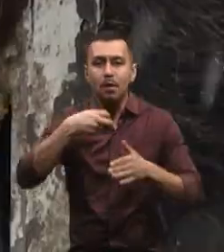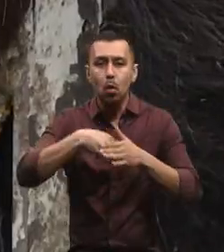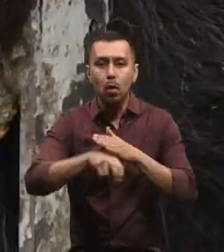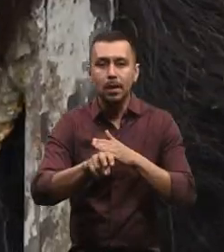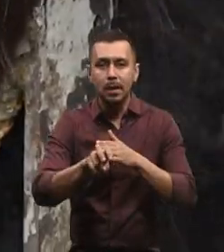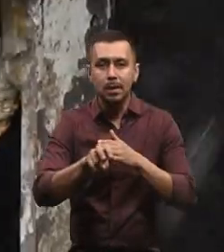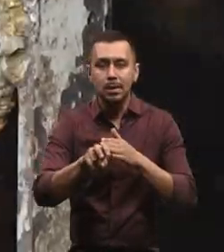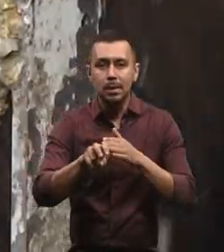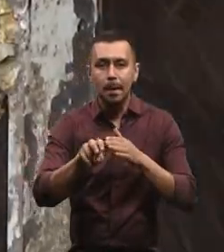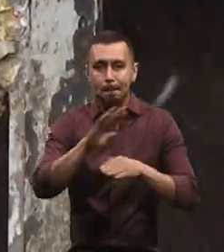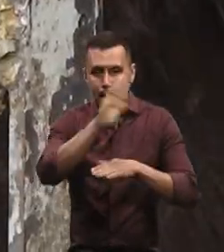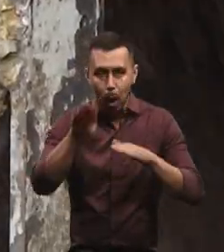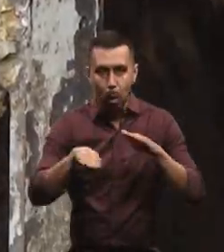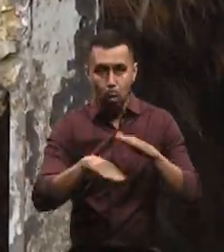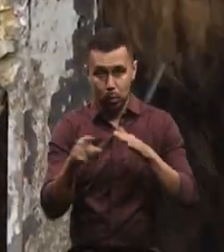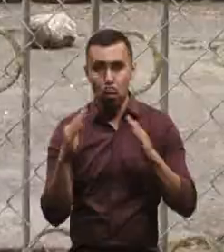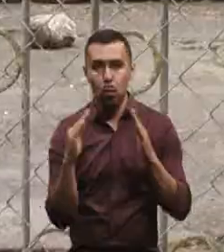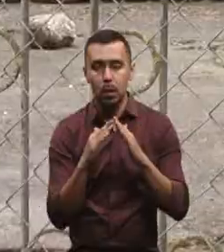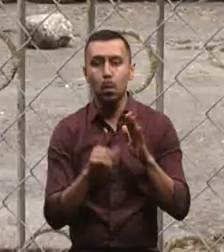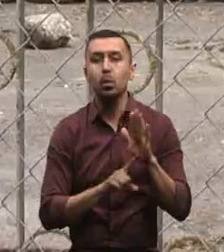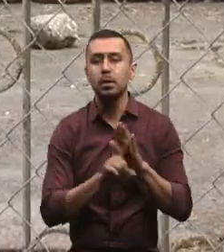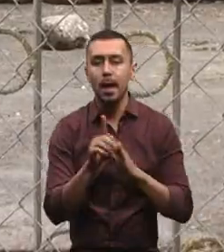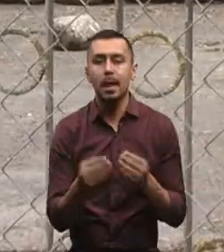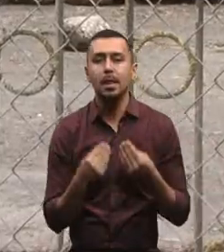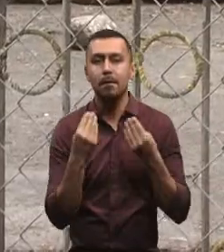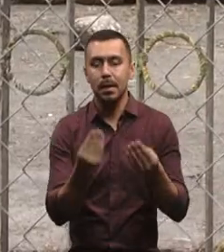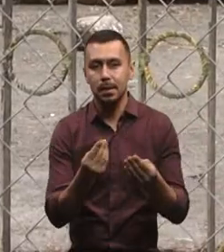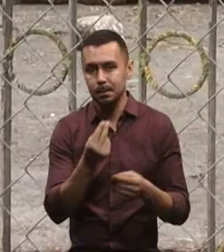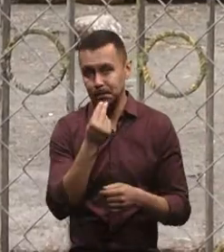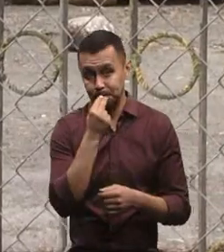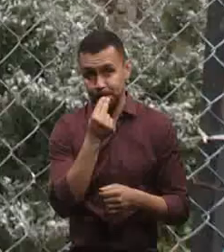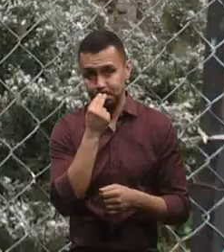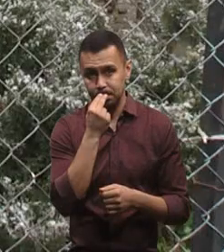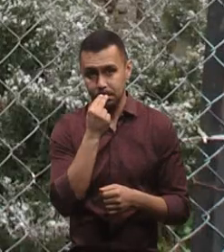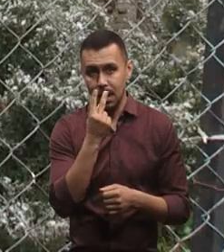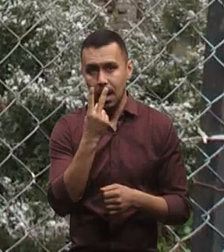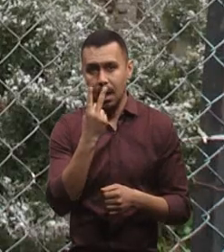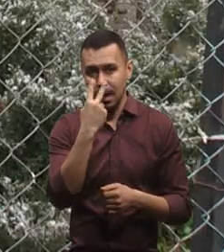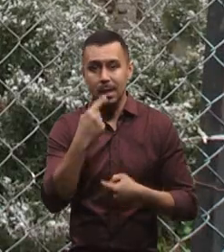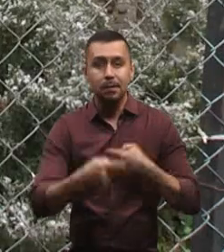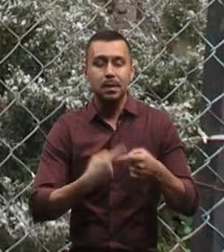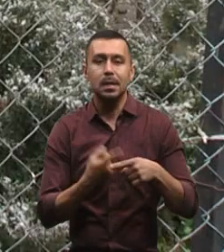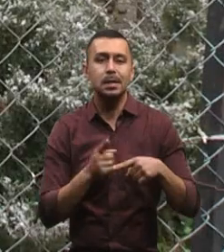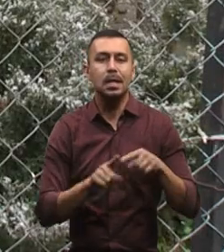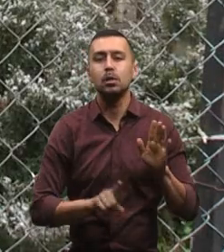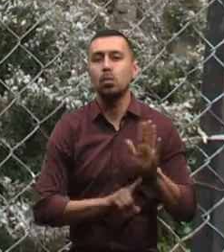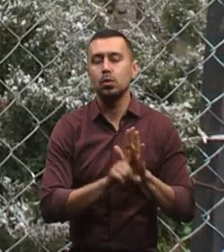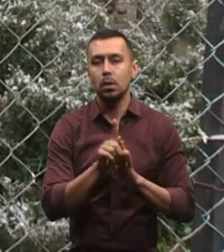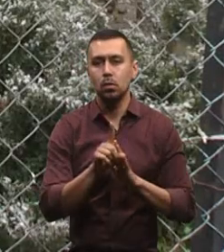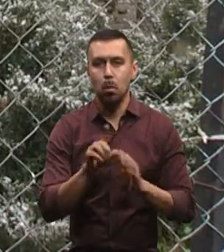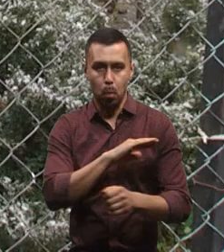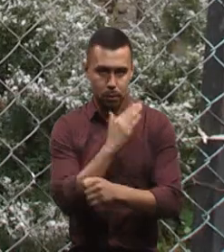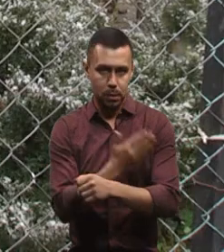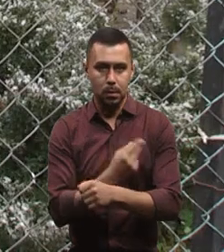берлоги, з його будиночку, і починаємо давати їсти. Зазвичай це спочатку